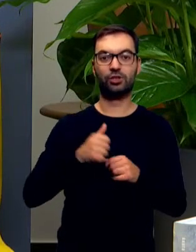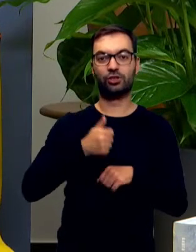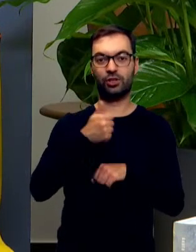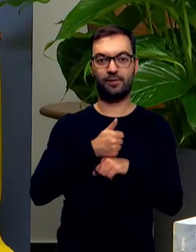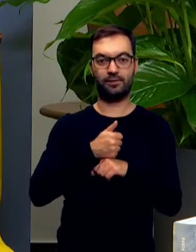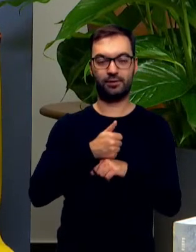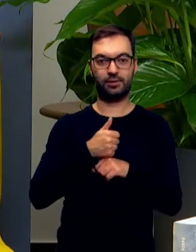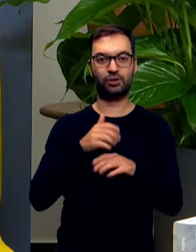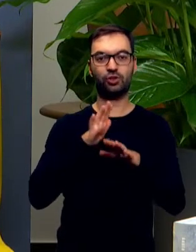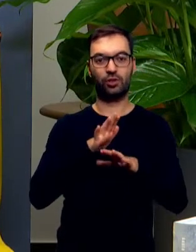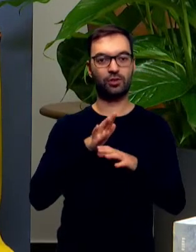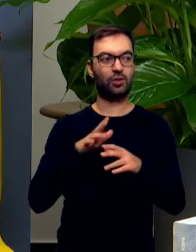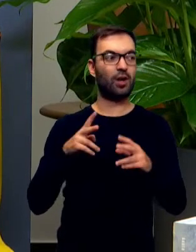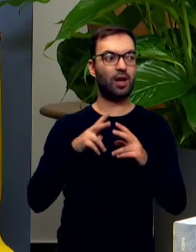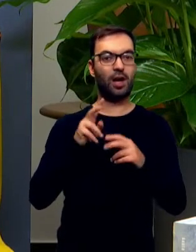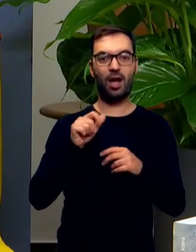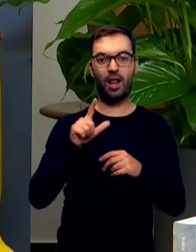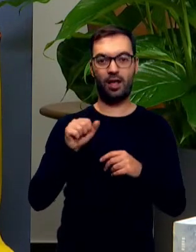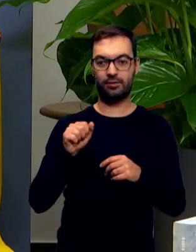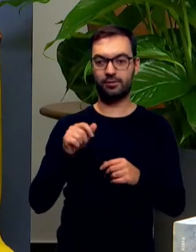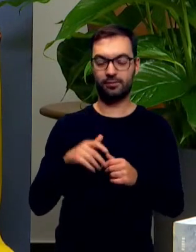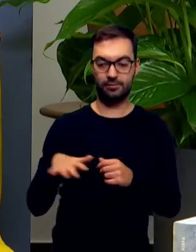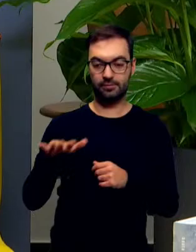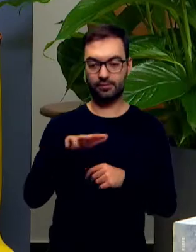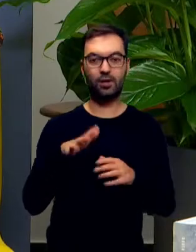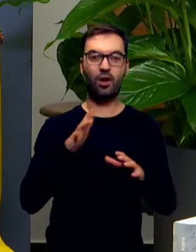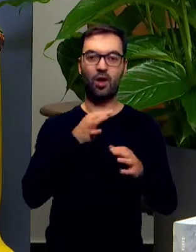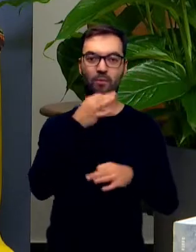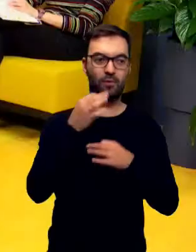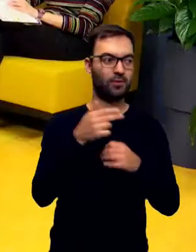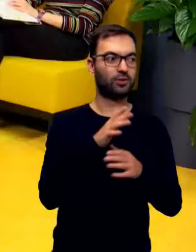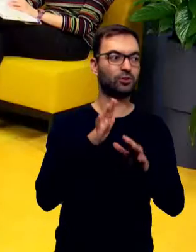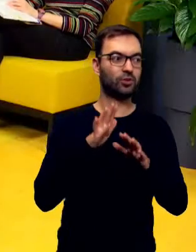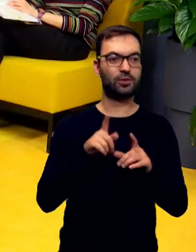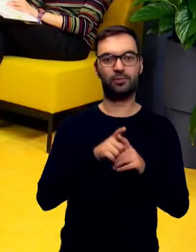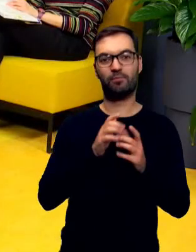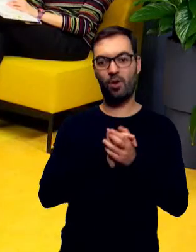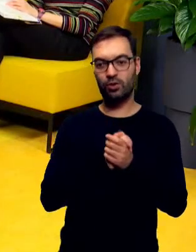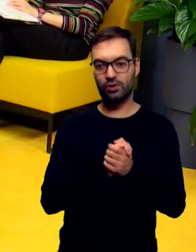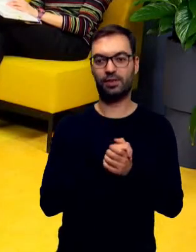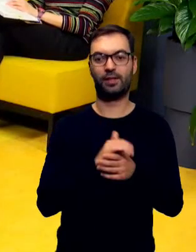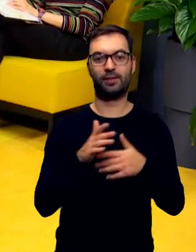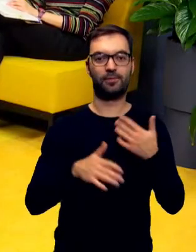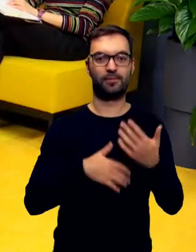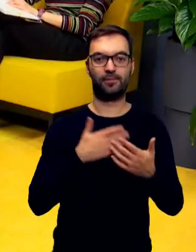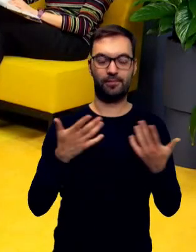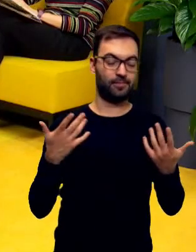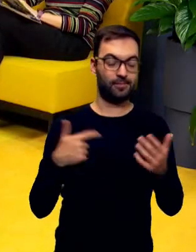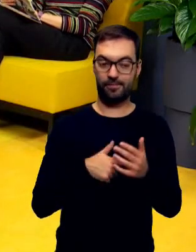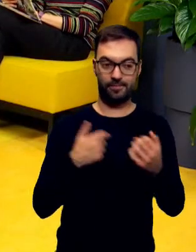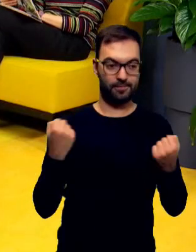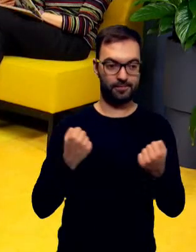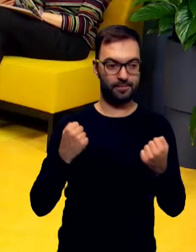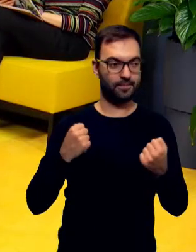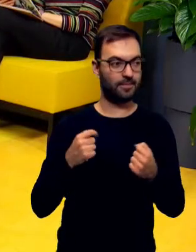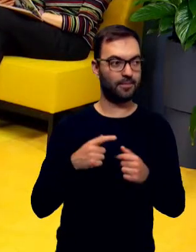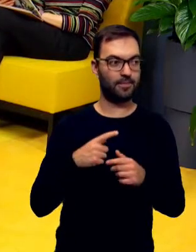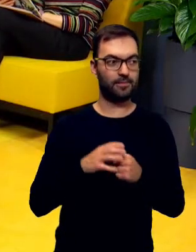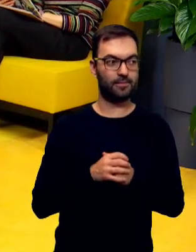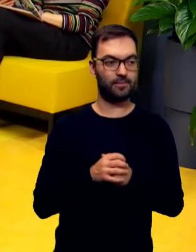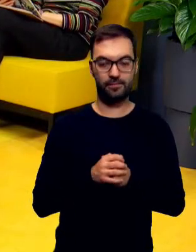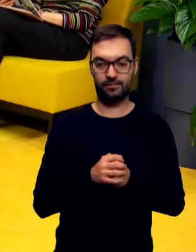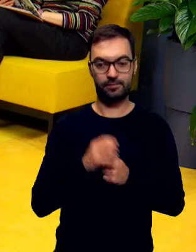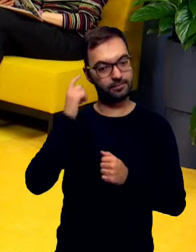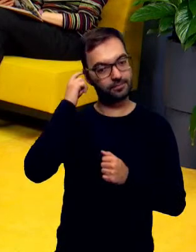schroniska na Hali Kondratowej. Zresztą te opowieści ze schronisk i właśnie o tych pożegnaniach też i o tym, co, no, to jest właśnie jeden z tych momentów,